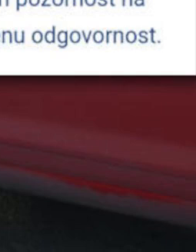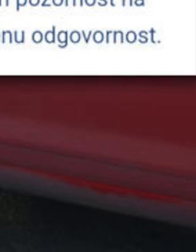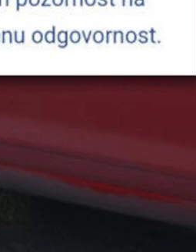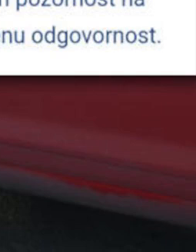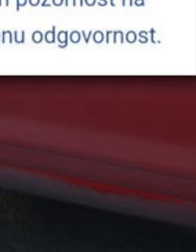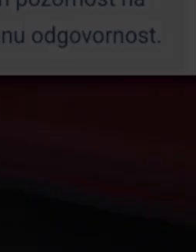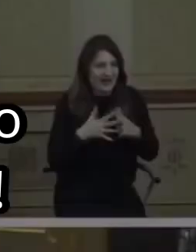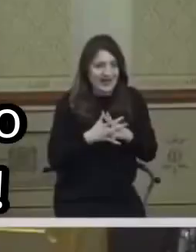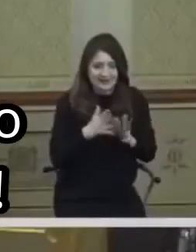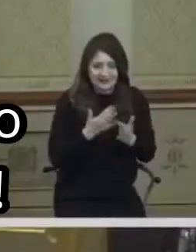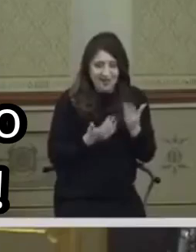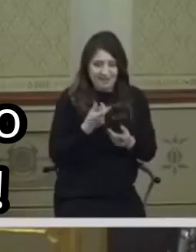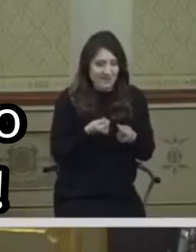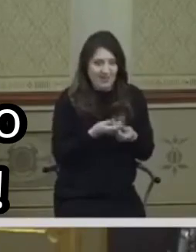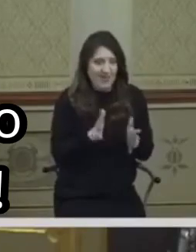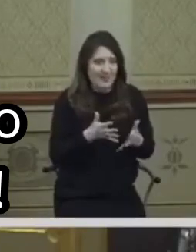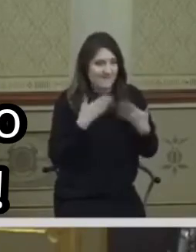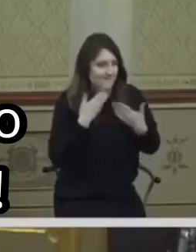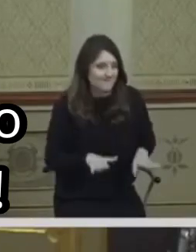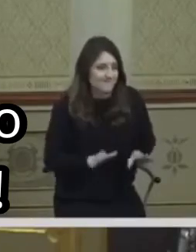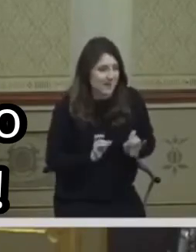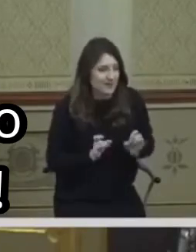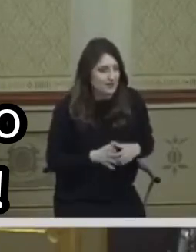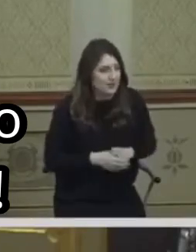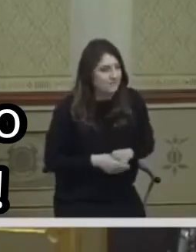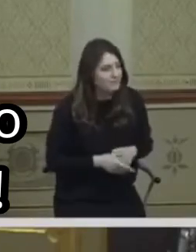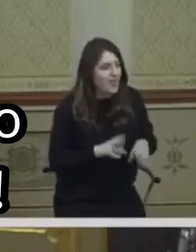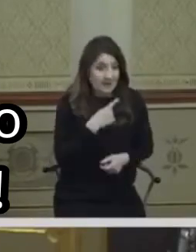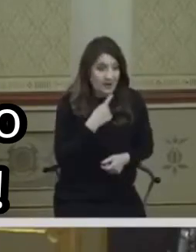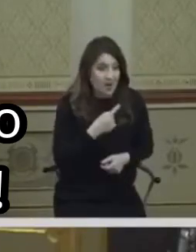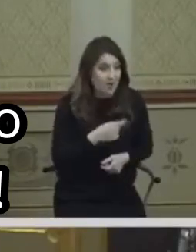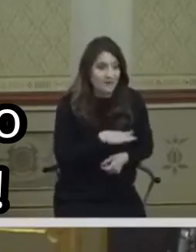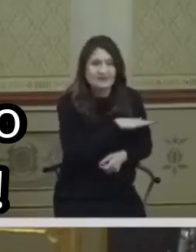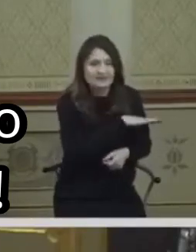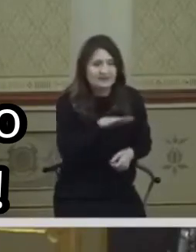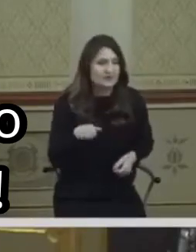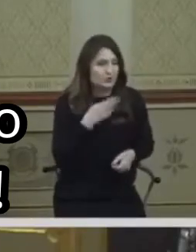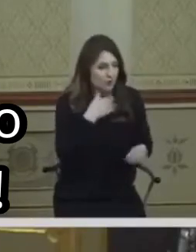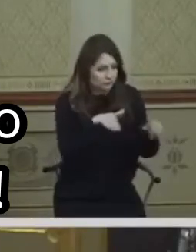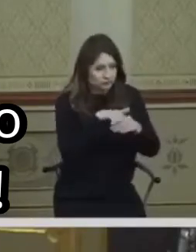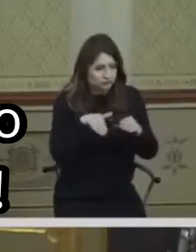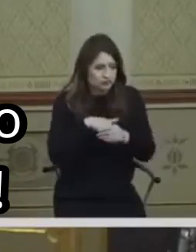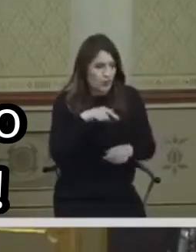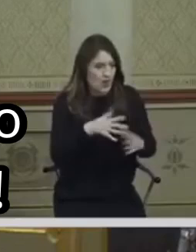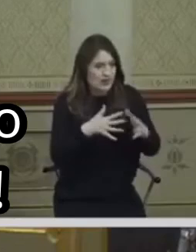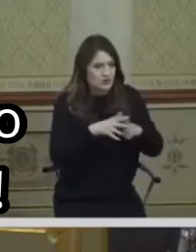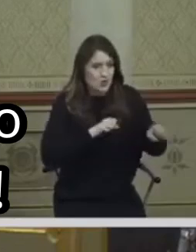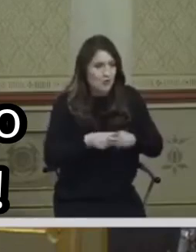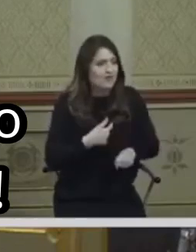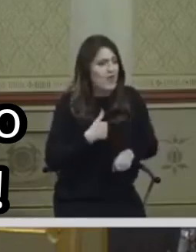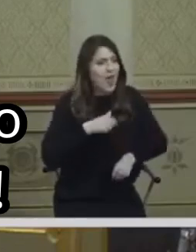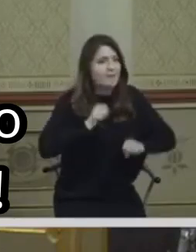drugi uhljeb nije. Početkom prošle godine razotkrili smo pad sustava zbog toga što Renić nije na vrijeme